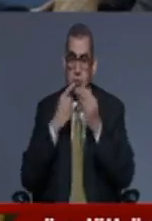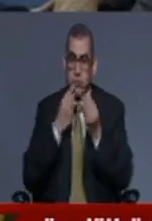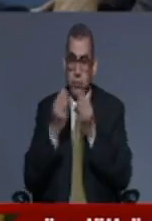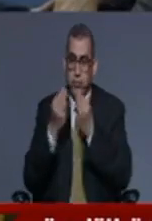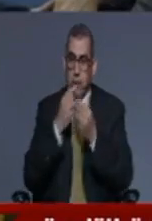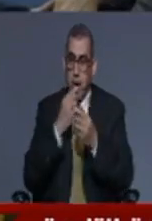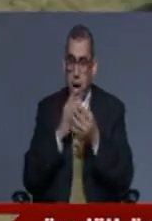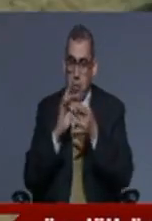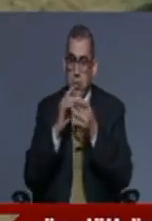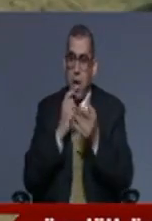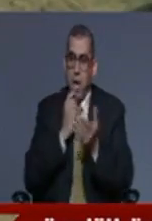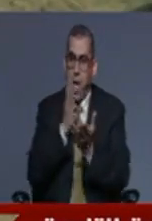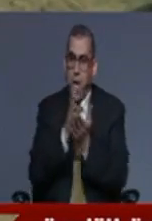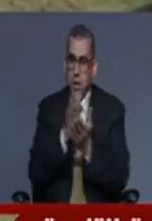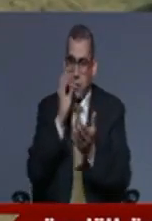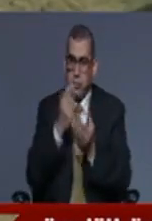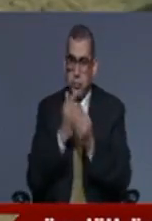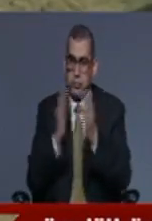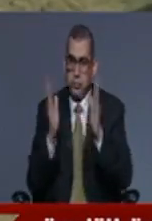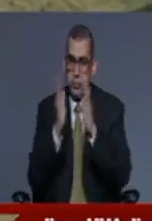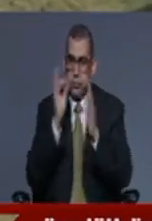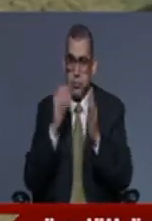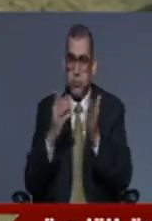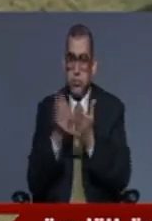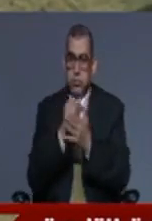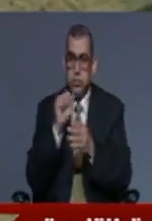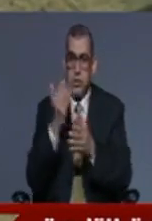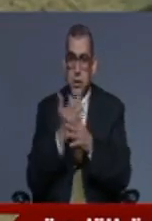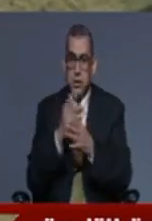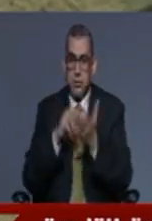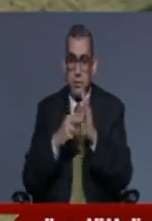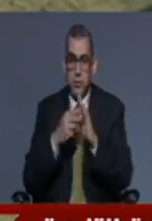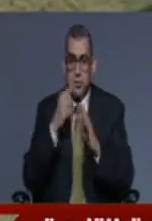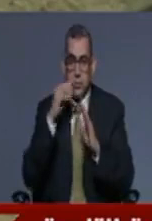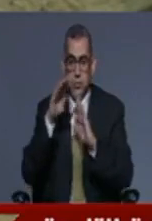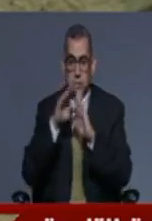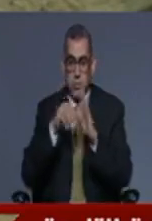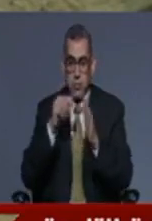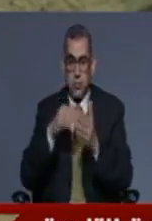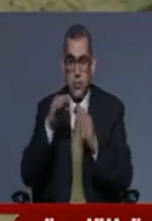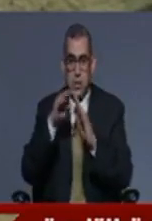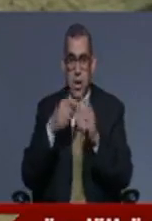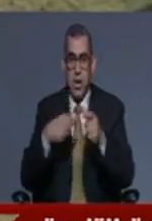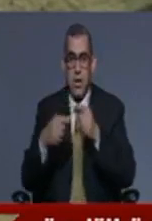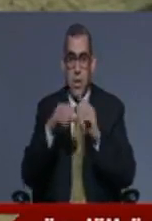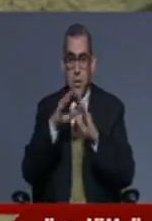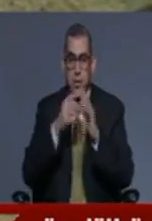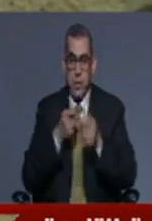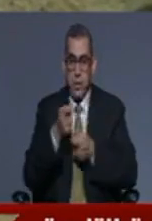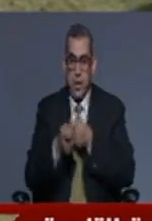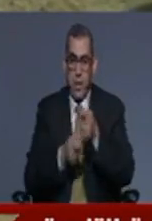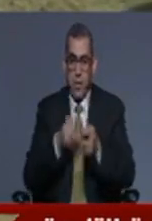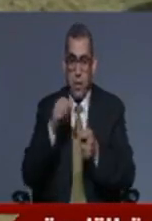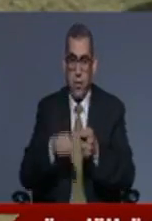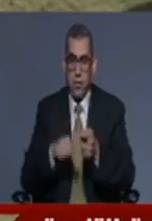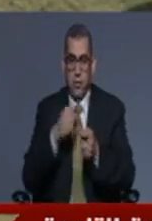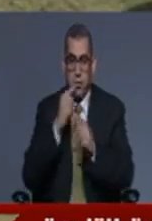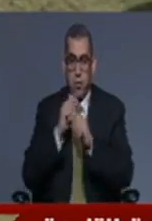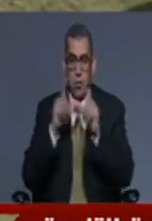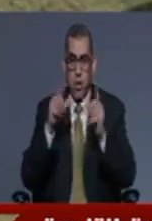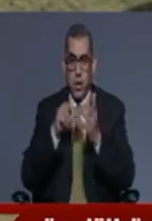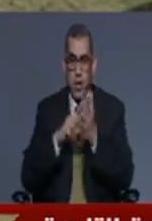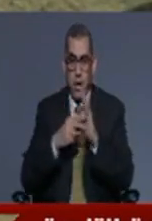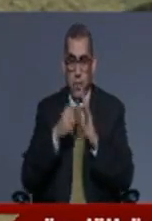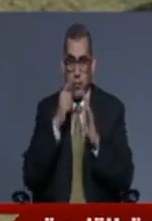صادقة خاصة بتشكيل نظام تمويلي أكثر عدالة،